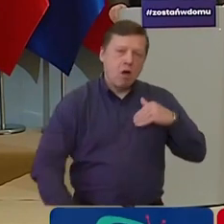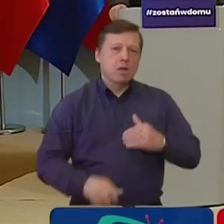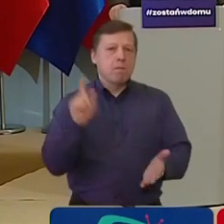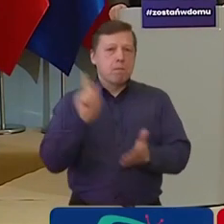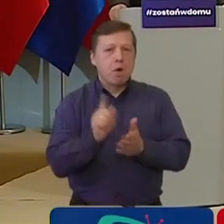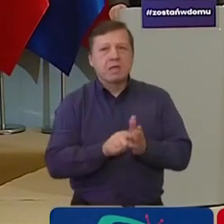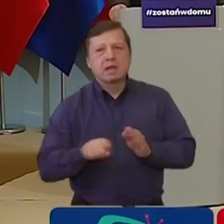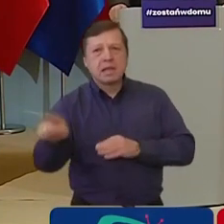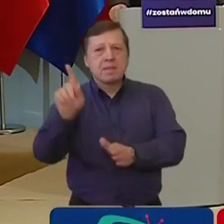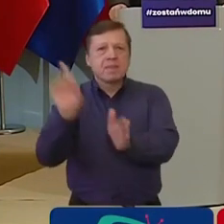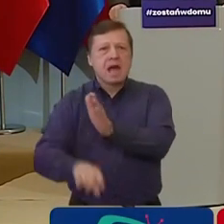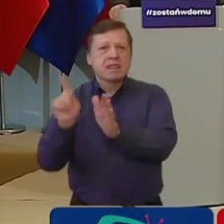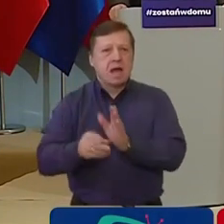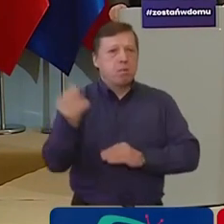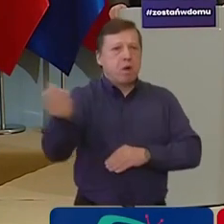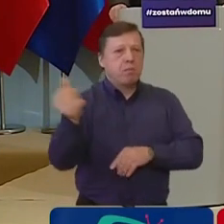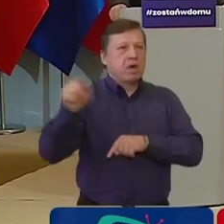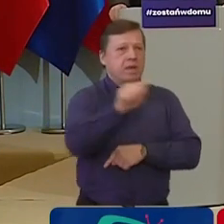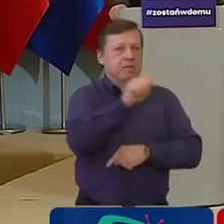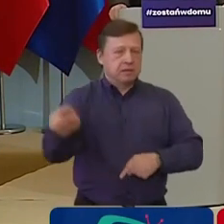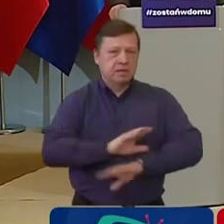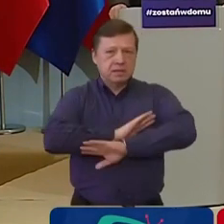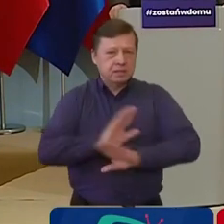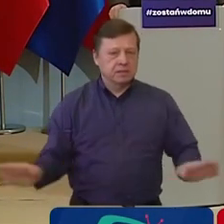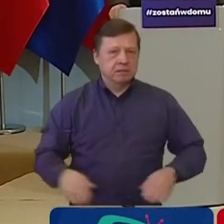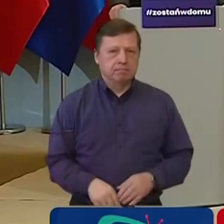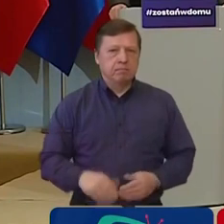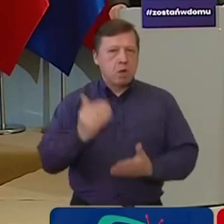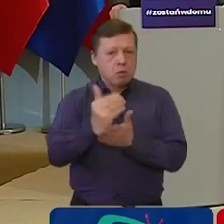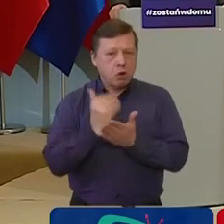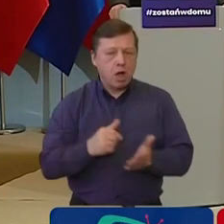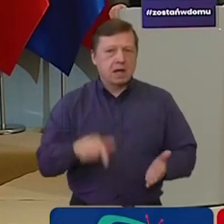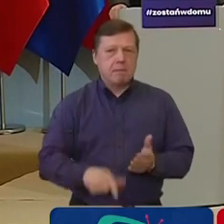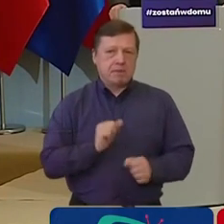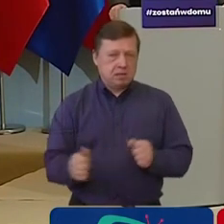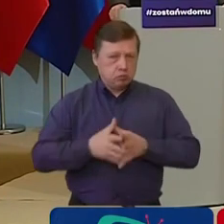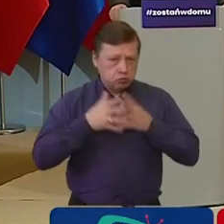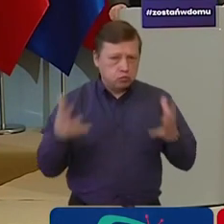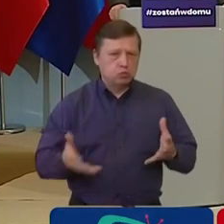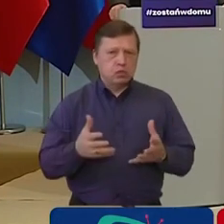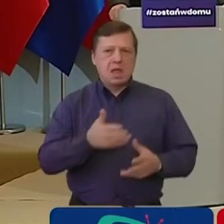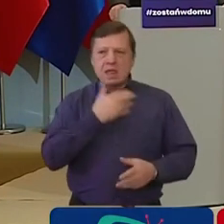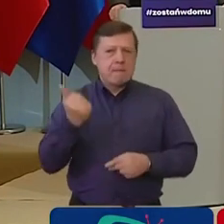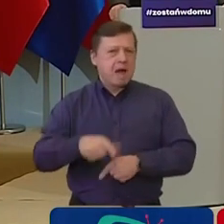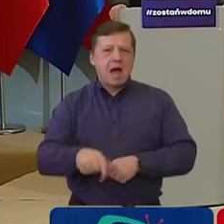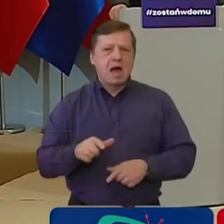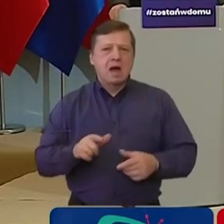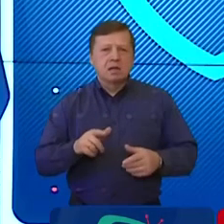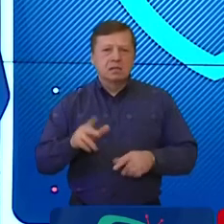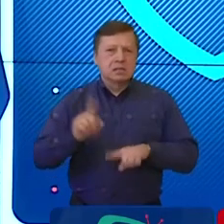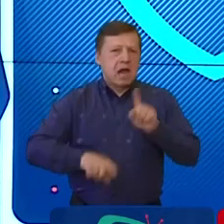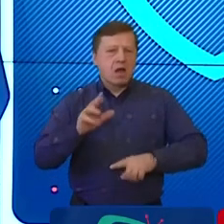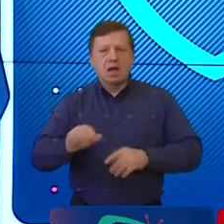gospodarek. Program, z którym mamy do czynienia, to program ogromny i program niezależny od programu